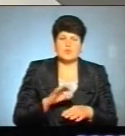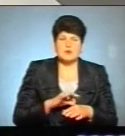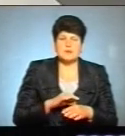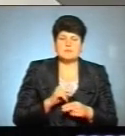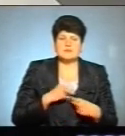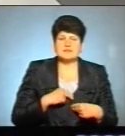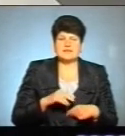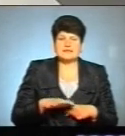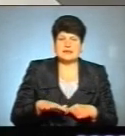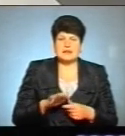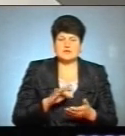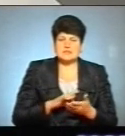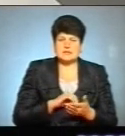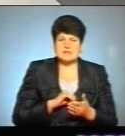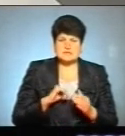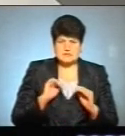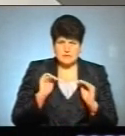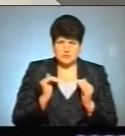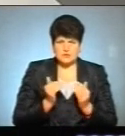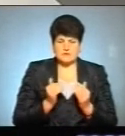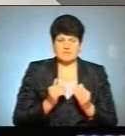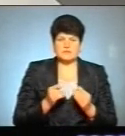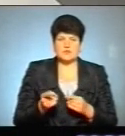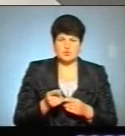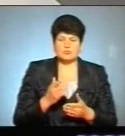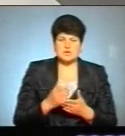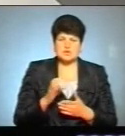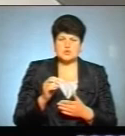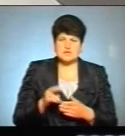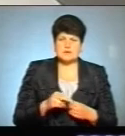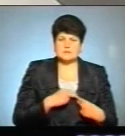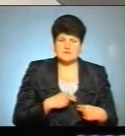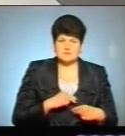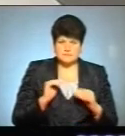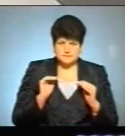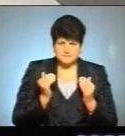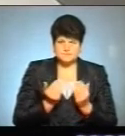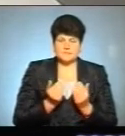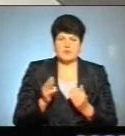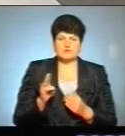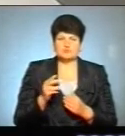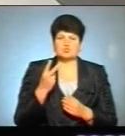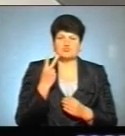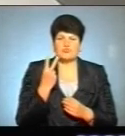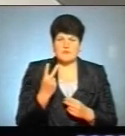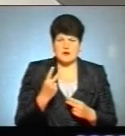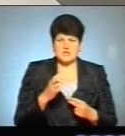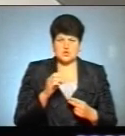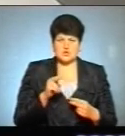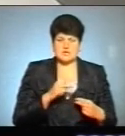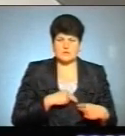який на самоізоляції в Тернополі, соціальний робітник. В Шумську є два соціальних працівника